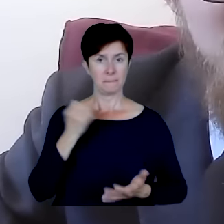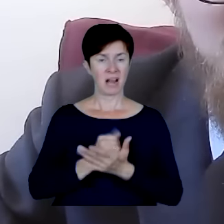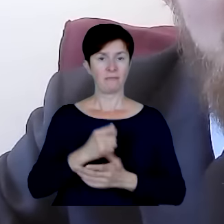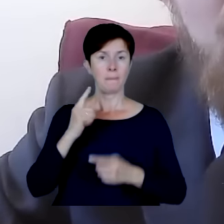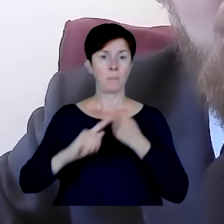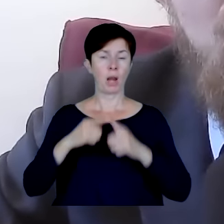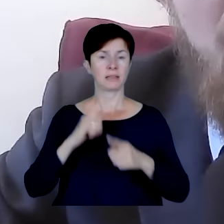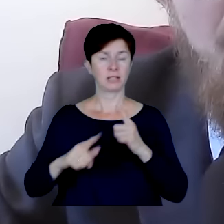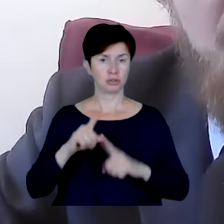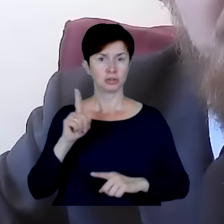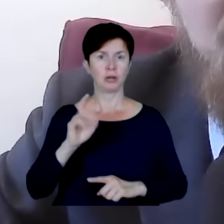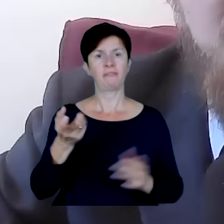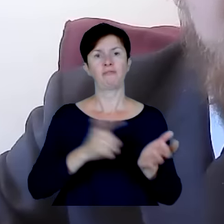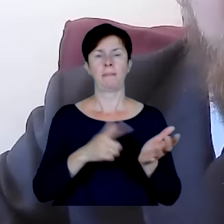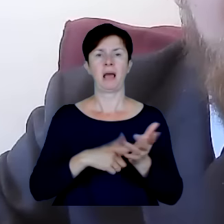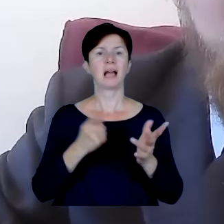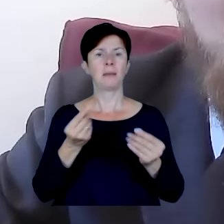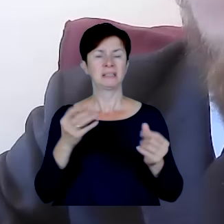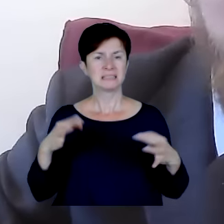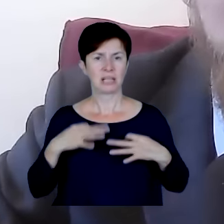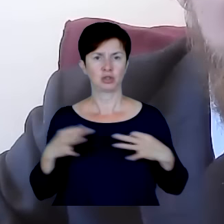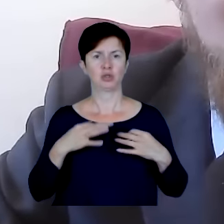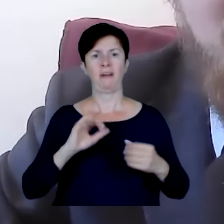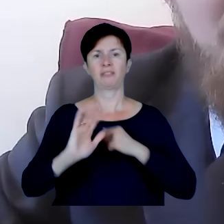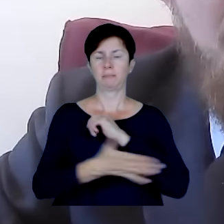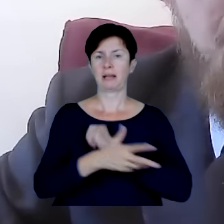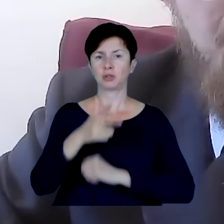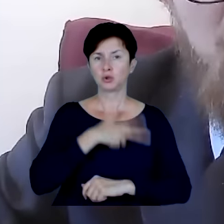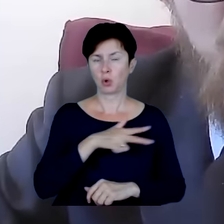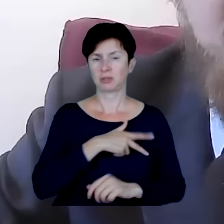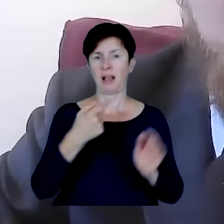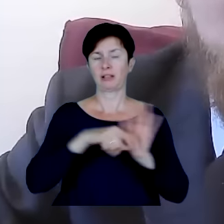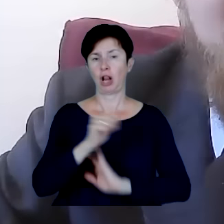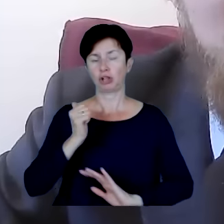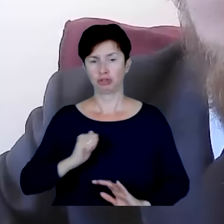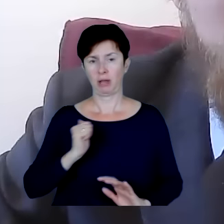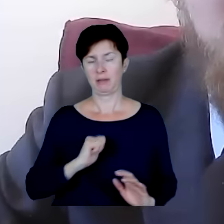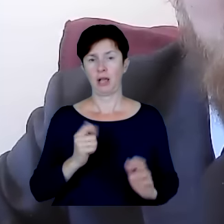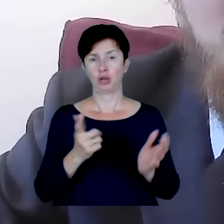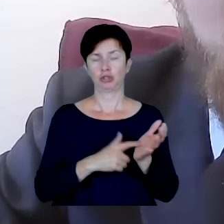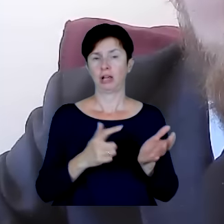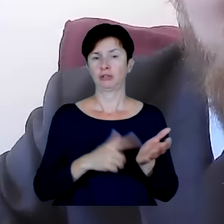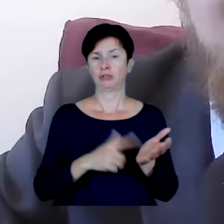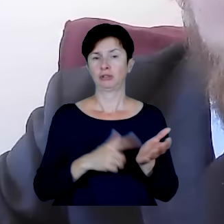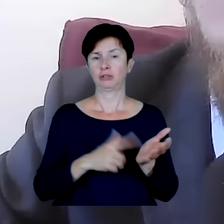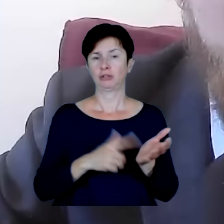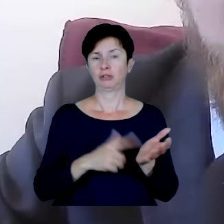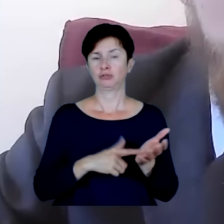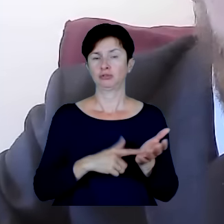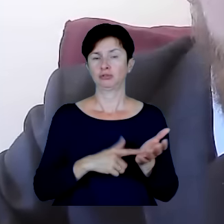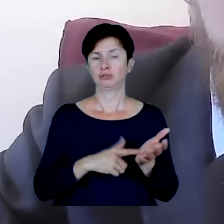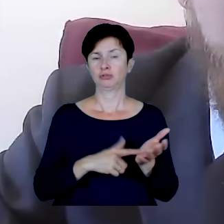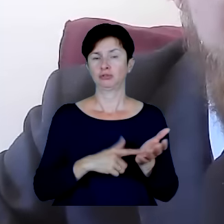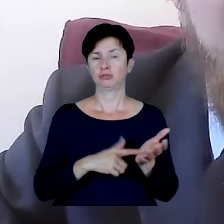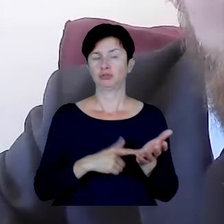Oczekuje zasiłków, oczekuje wsparcia socjalnego również dla siebie. Często też jest tak, że kolejne pokolenia robią się bardziej